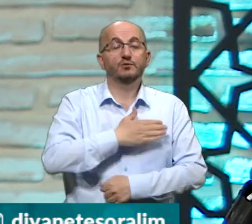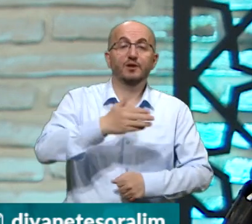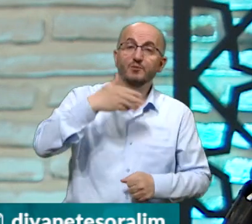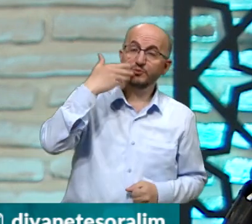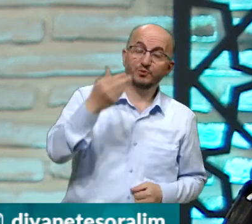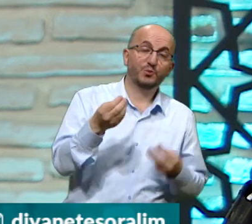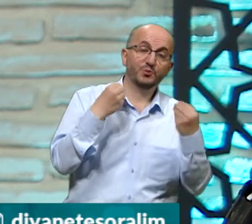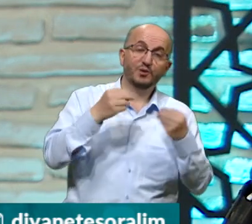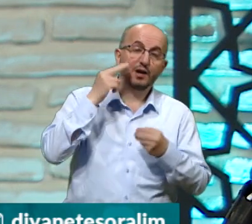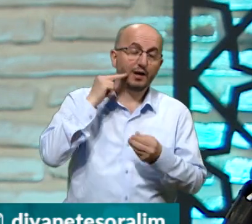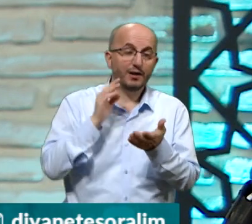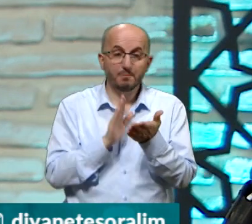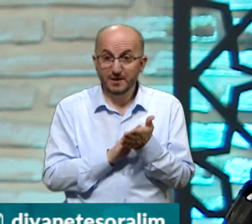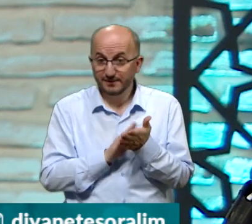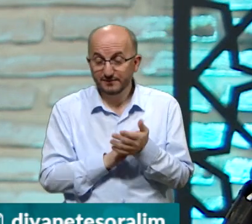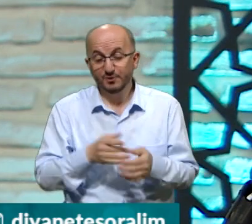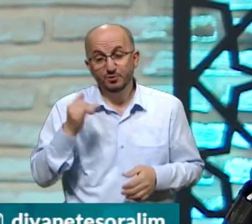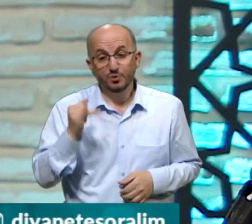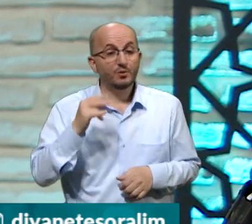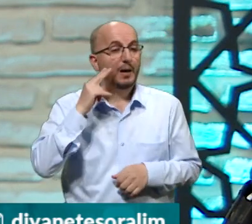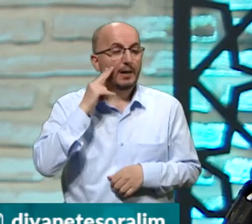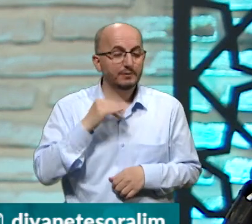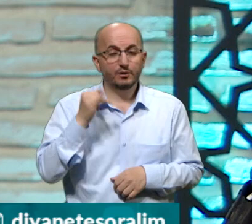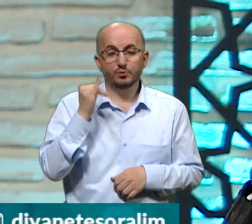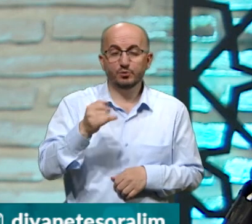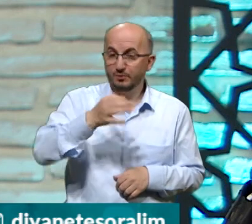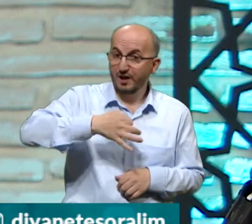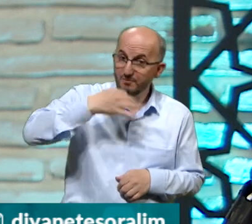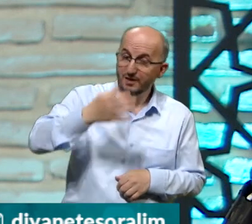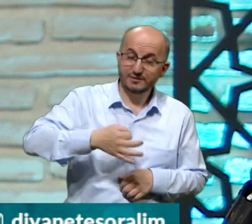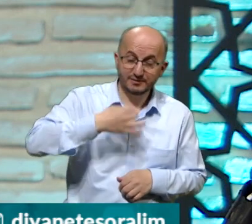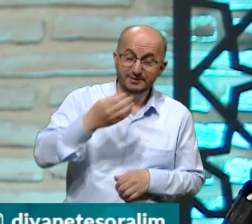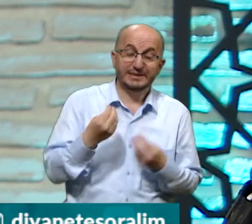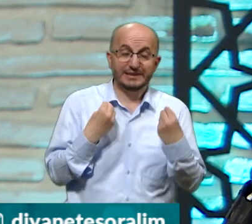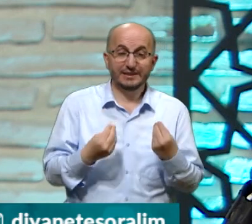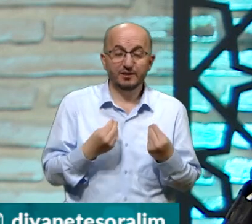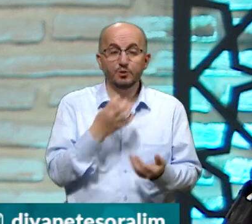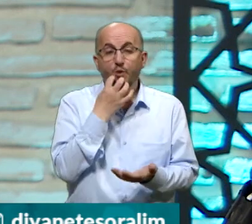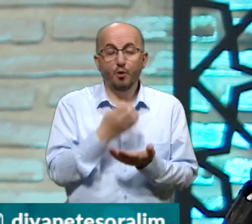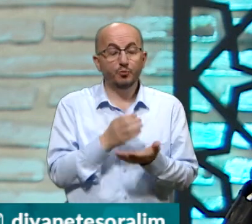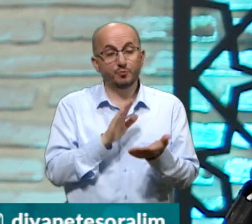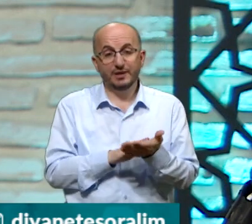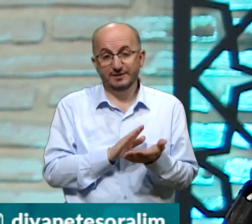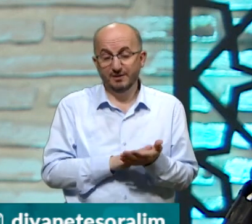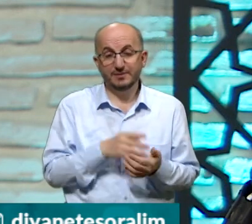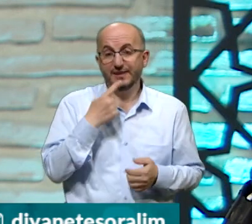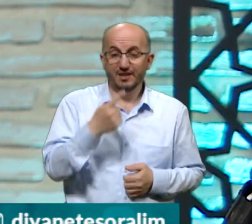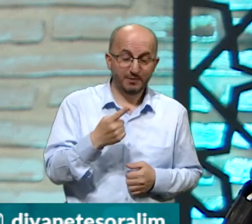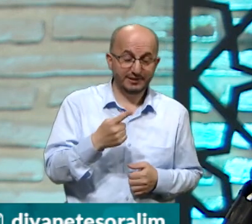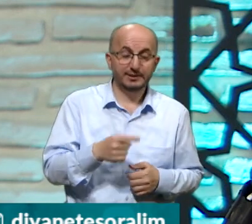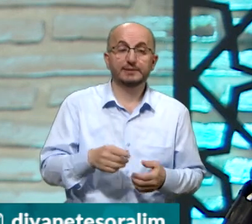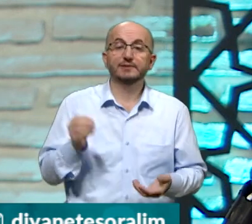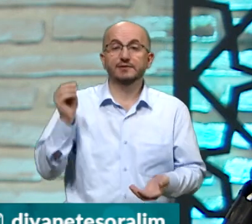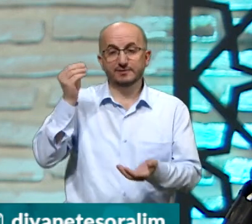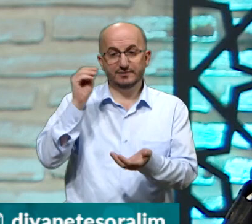ki güzel ahlak berekettir kötü ahlak kötülüğün habercisidir iyilik bu bereketlenmesi demektir